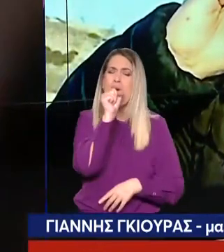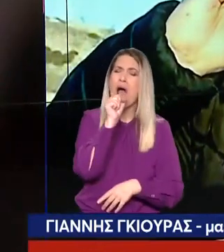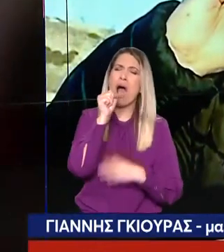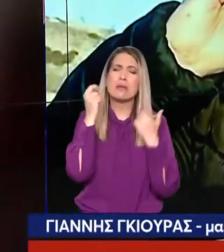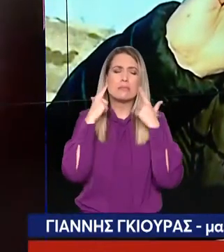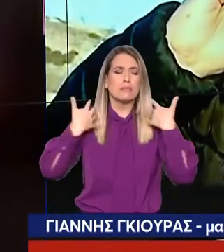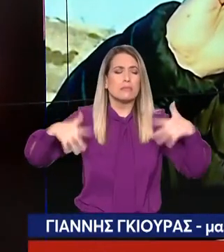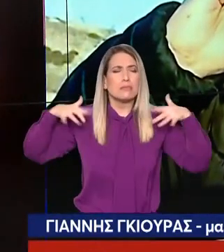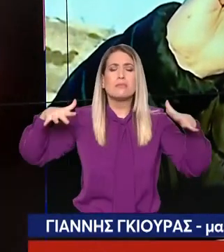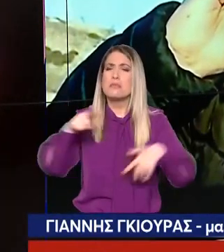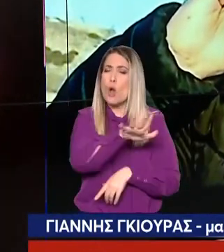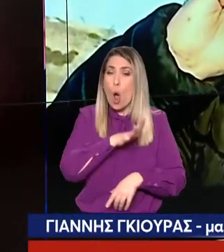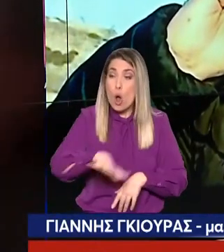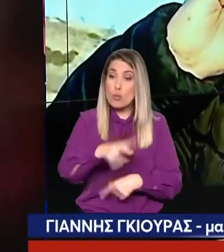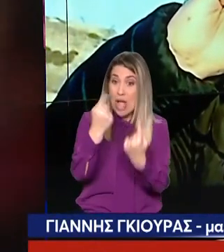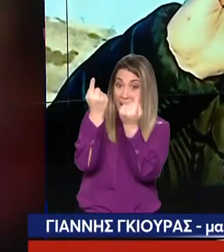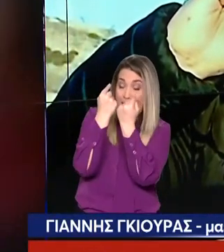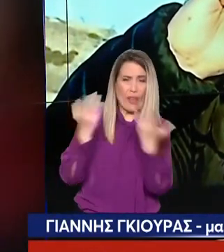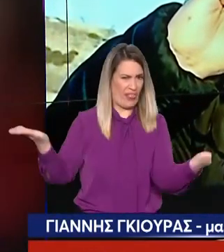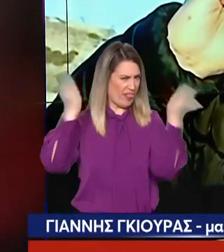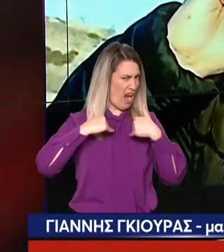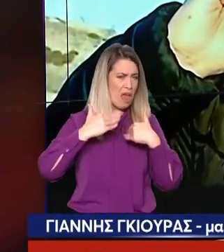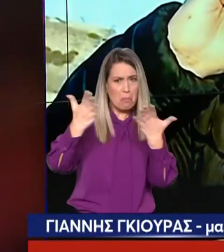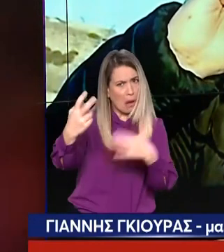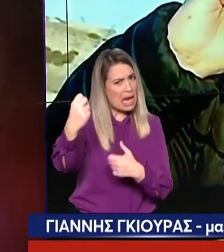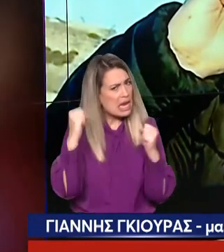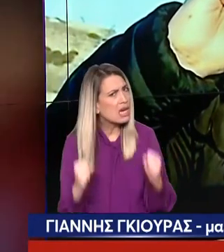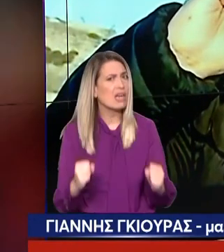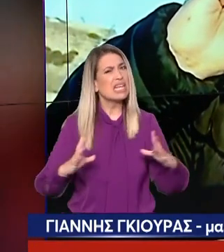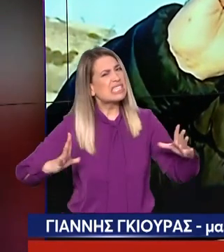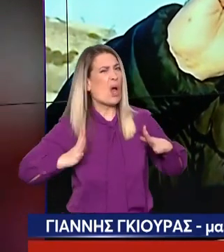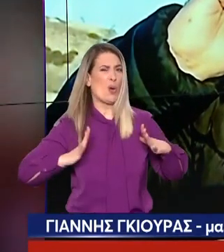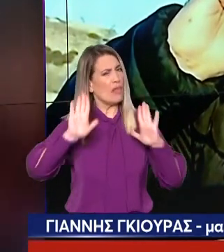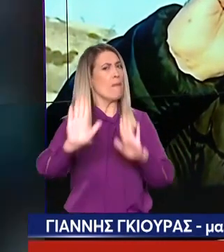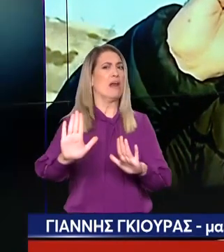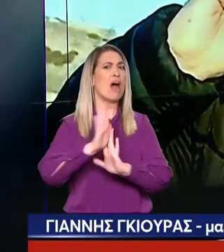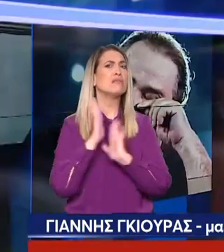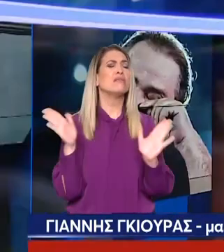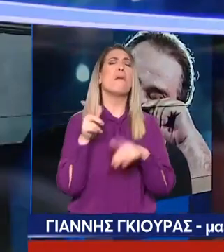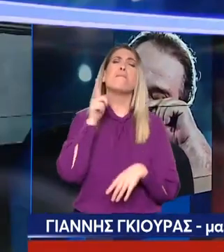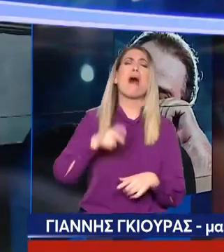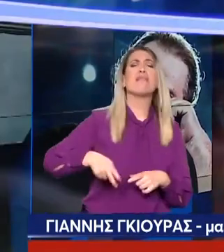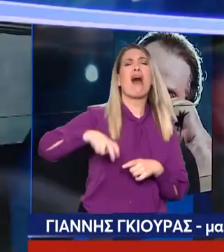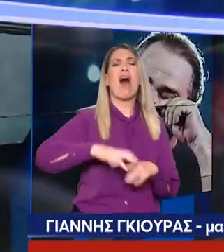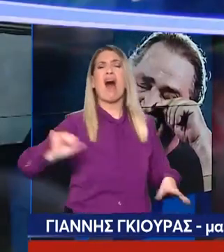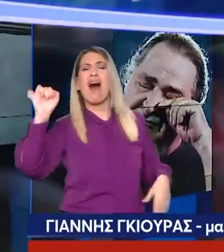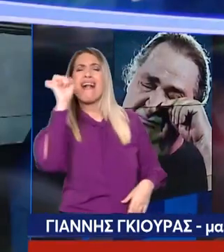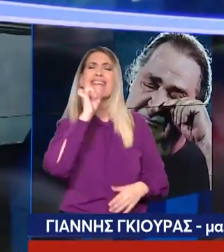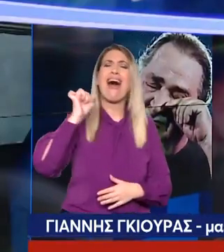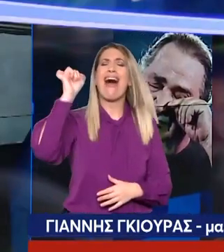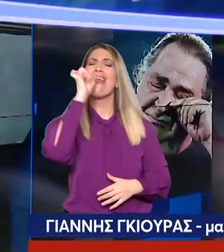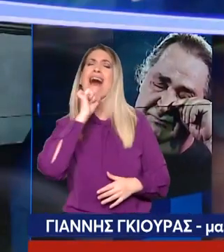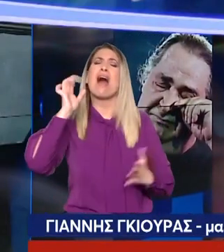που δεν ενοχλούσε τον κόσμο ότι έπαιρνε ένα σκαμπό και ξεκουραζότανε. Έβγαινε πάντα σαν άρχοντα στα πρώτα